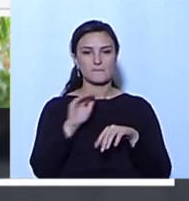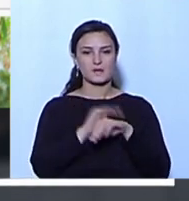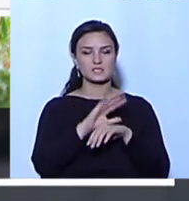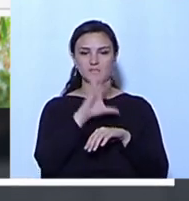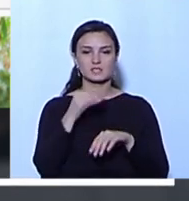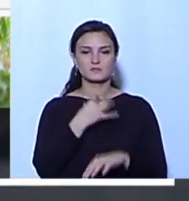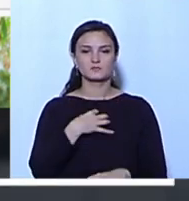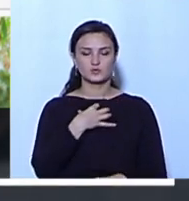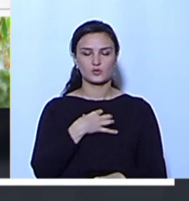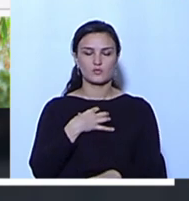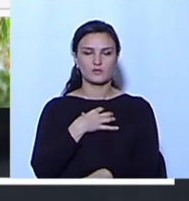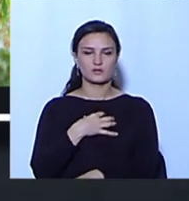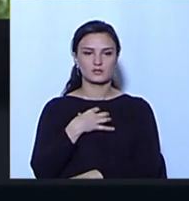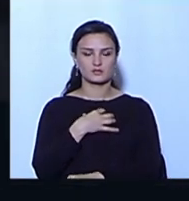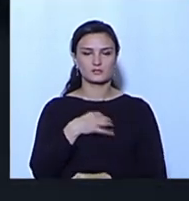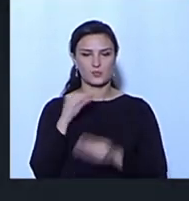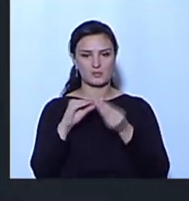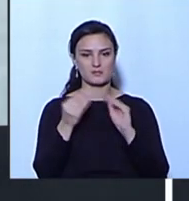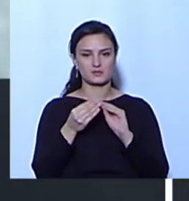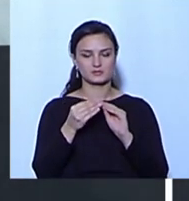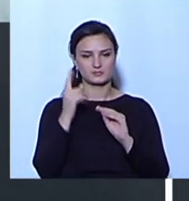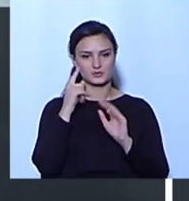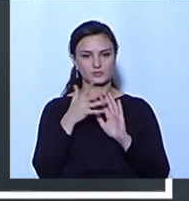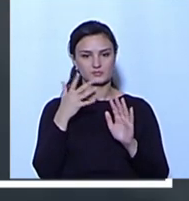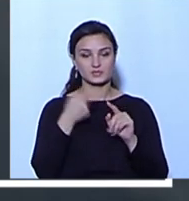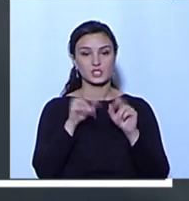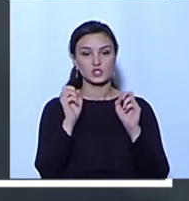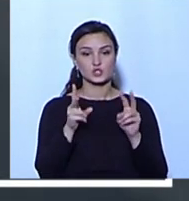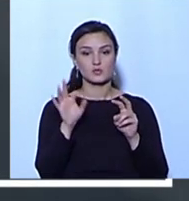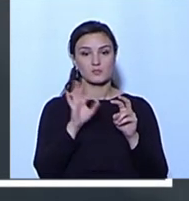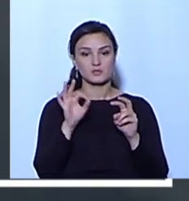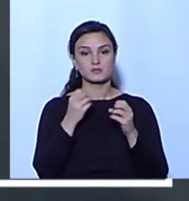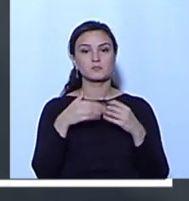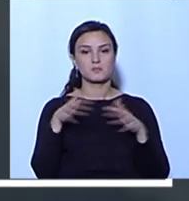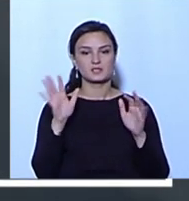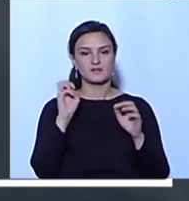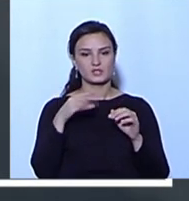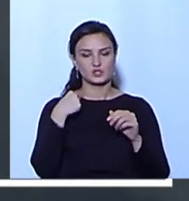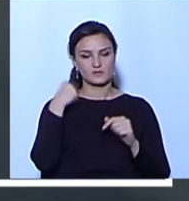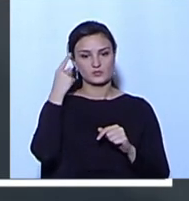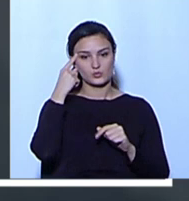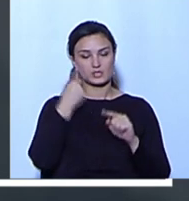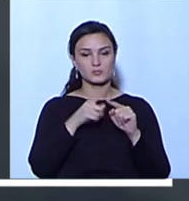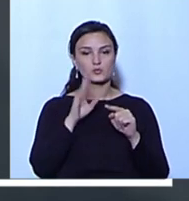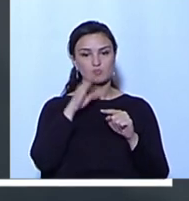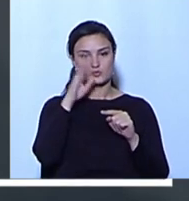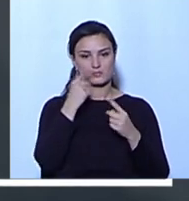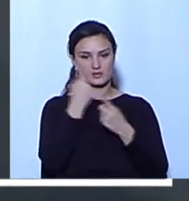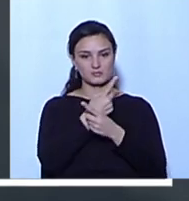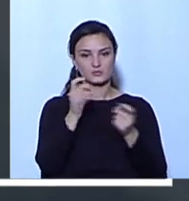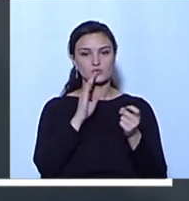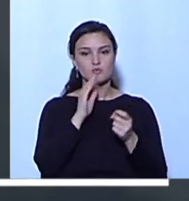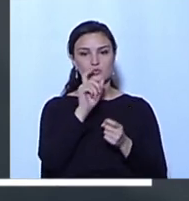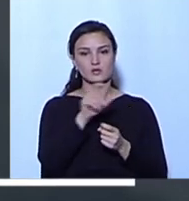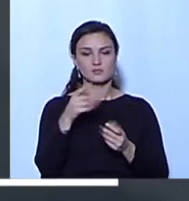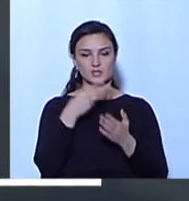ყველაზე მნიშვნელოვან გამოწვევად მიიჩნევს. საშიშროება იმაზე დიდია, ვიდრე ჩვენ ვფიქრობთ. ამიტომ მშობლებს მოვუწოდებ,